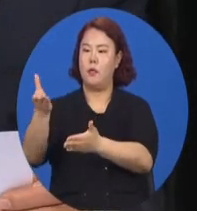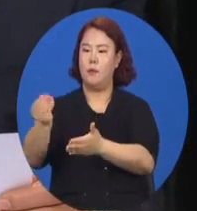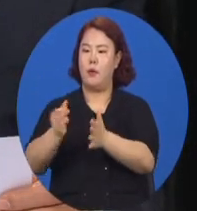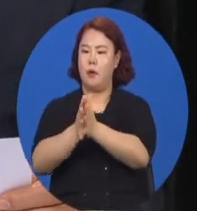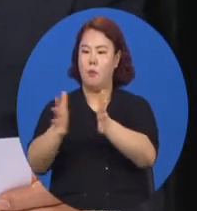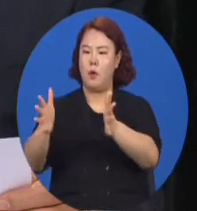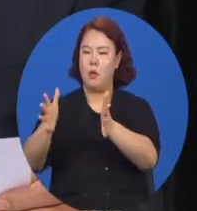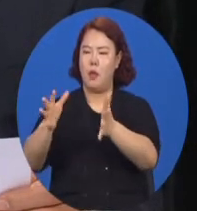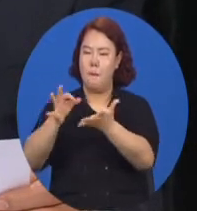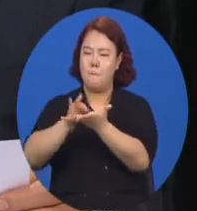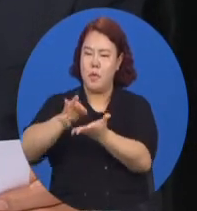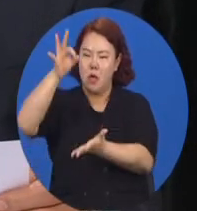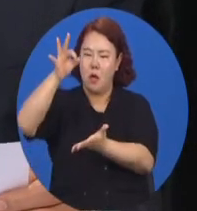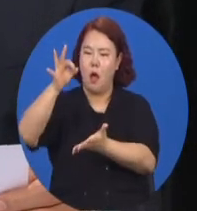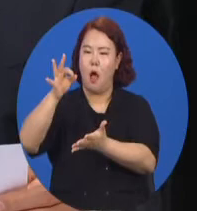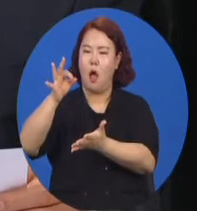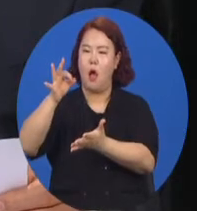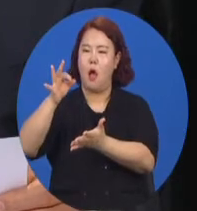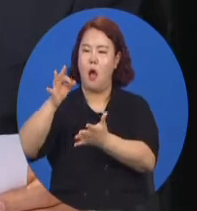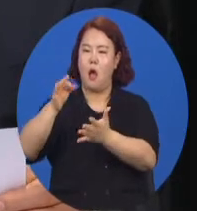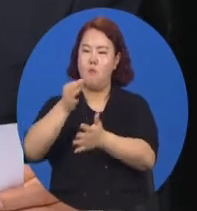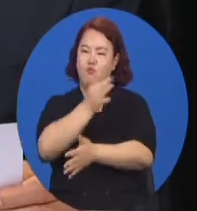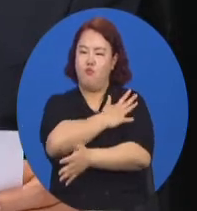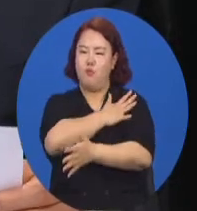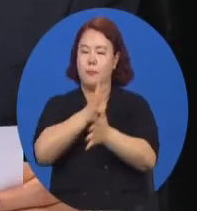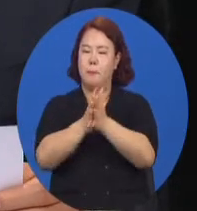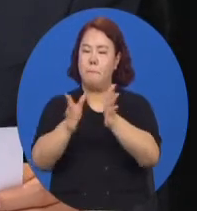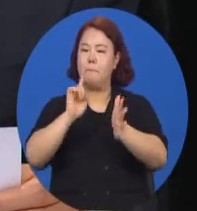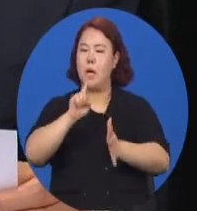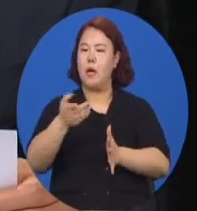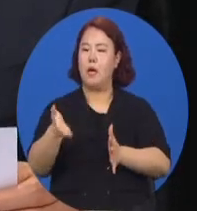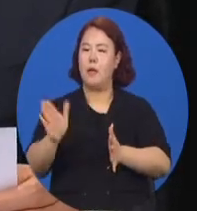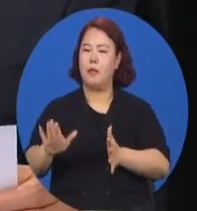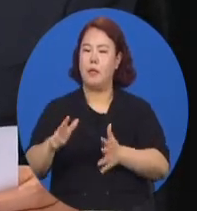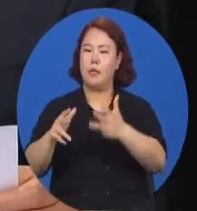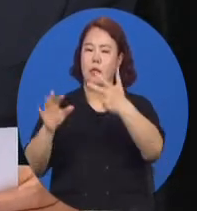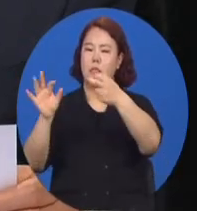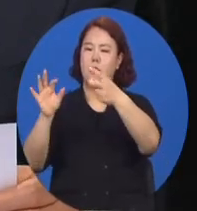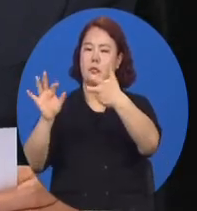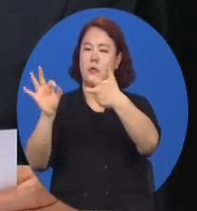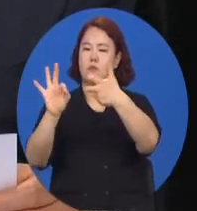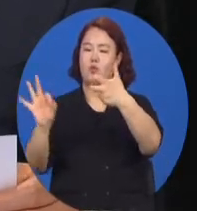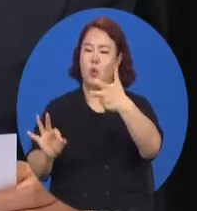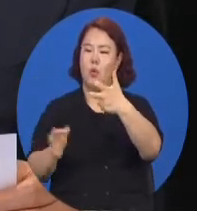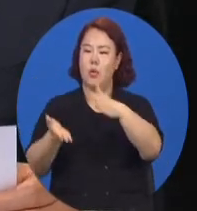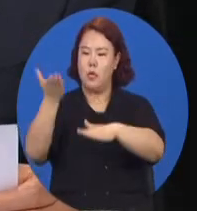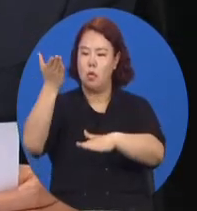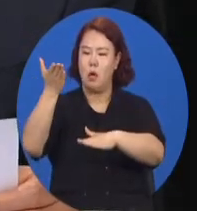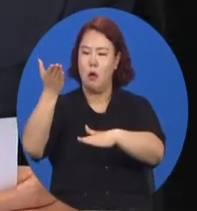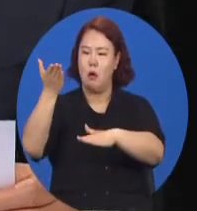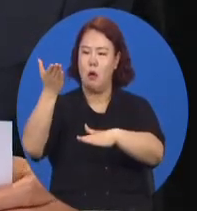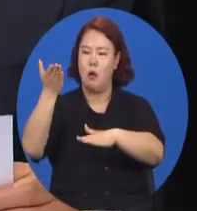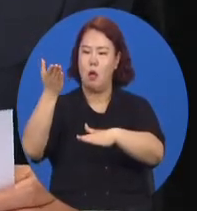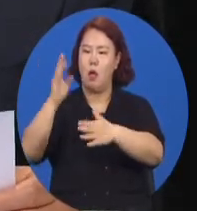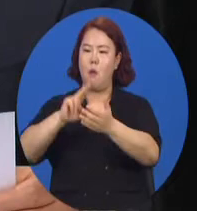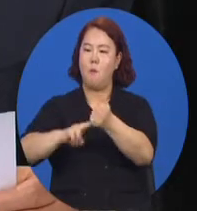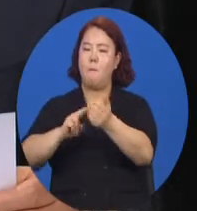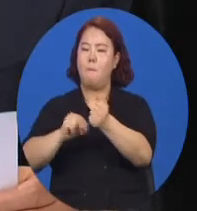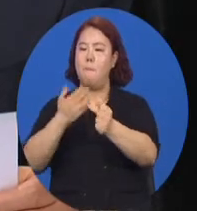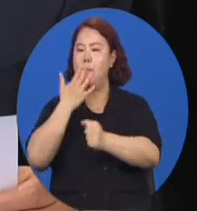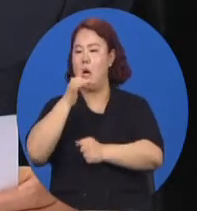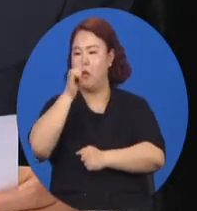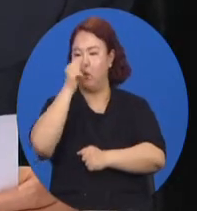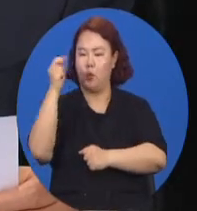아파트라고 발언하셨는데 지금 70% 이상의 높은 분양 실적을 보이고 있습니다. 그리고 임대료를